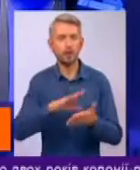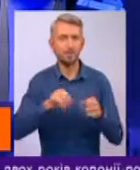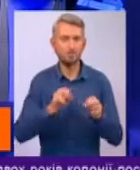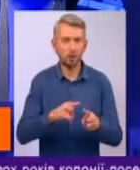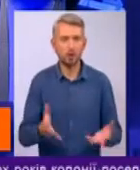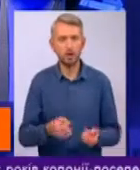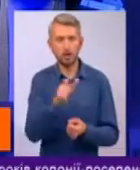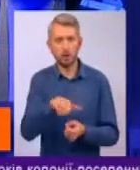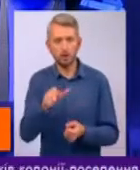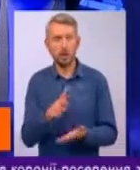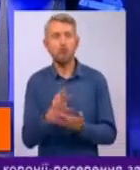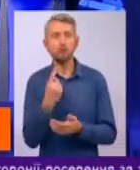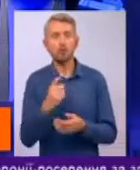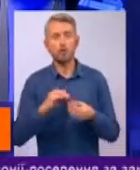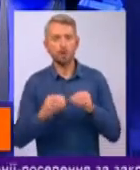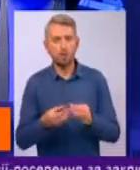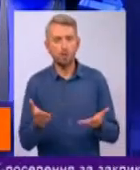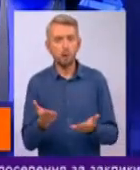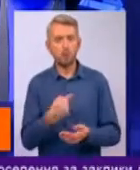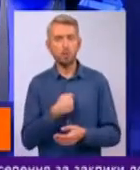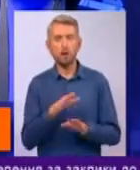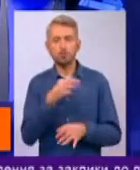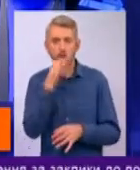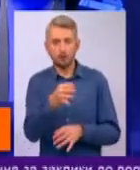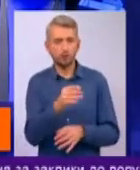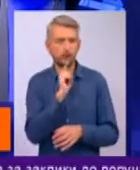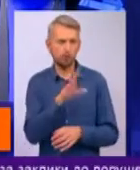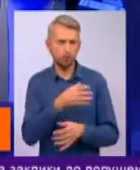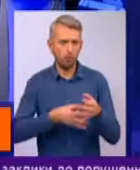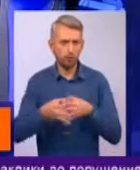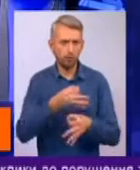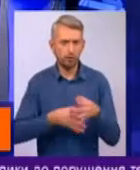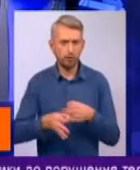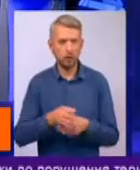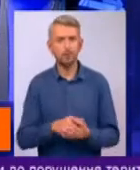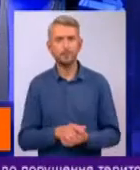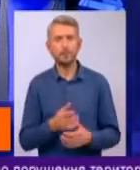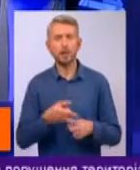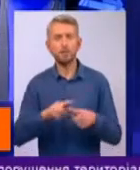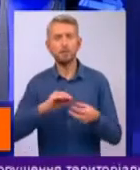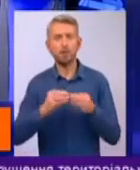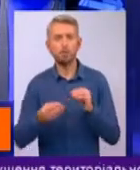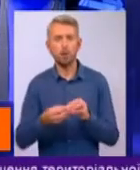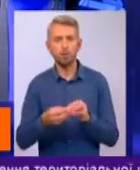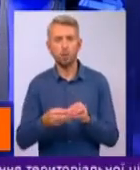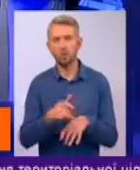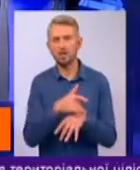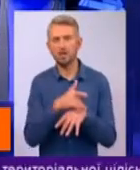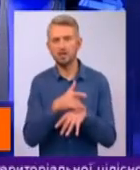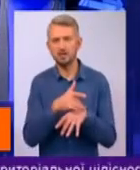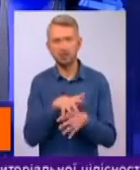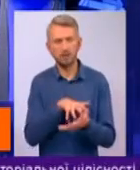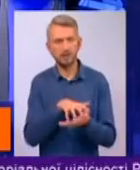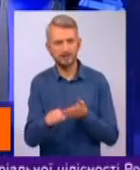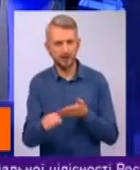рятування людей. Є ще одна проблема, яку я лише назву, не буду обговорювати, якщо це буде цікаво, ми обговоримо. Це проблема утилізації боєприпасів,